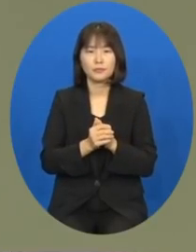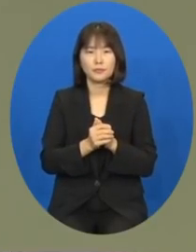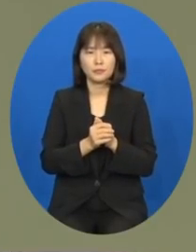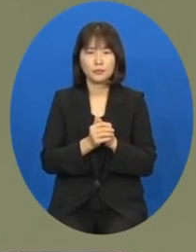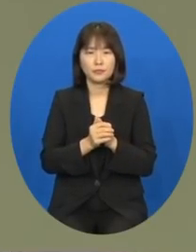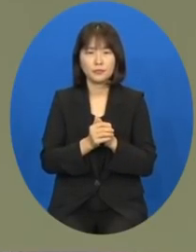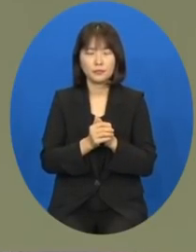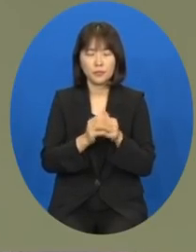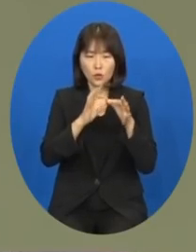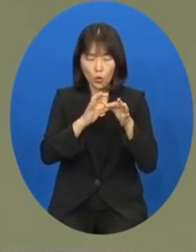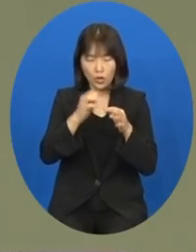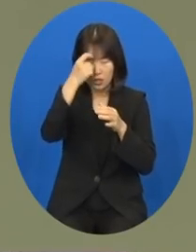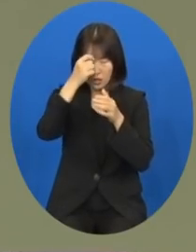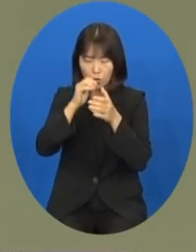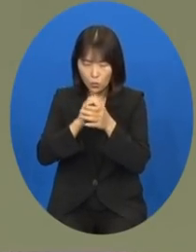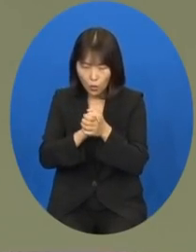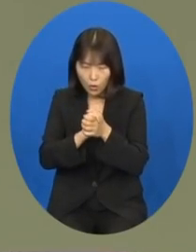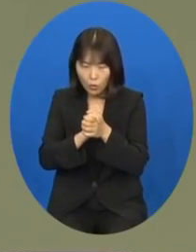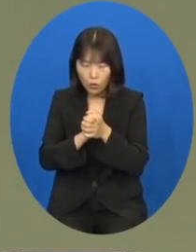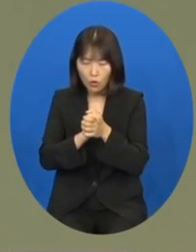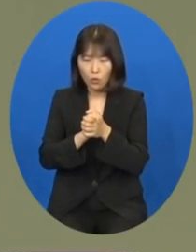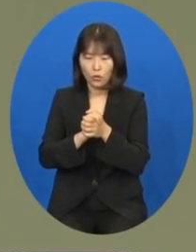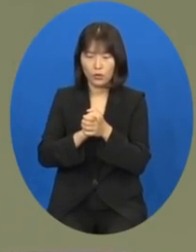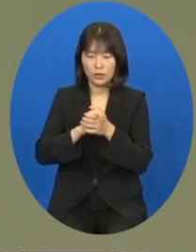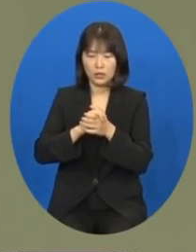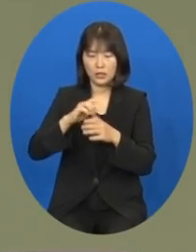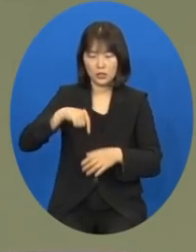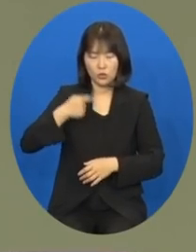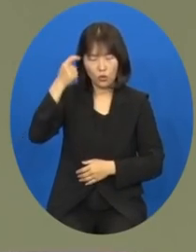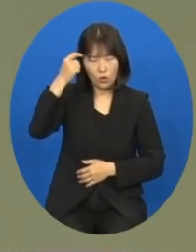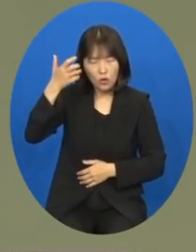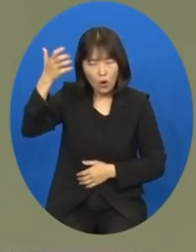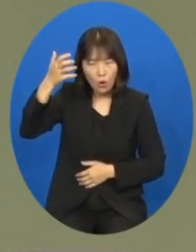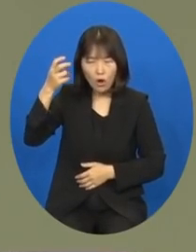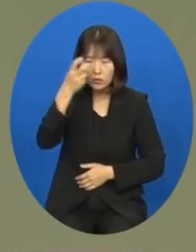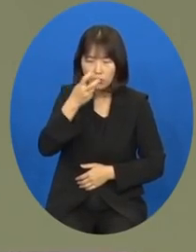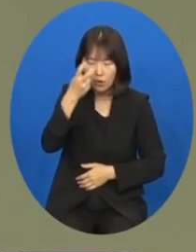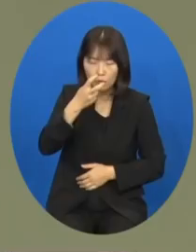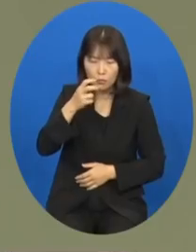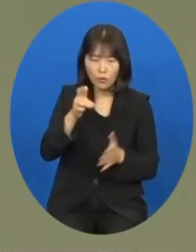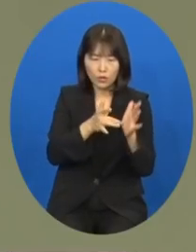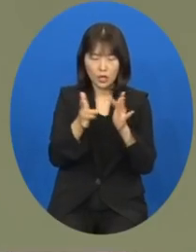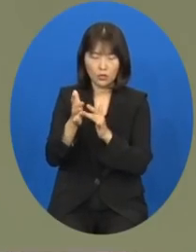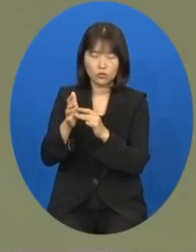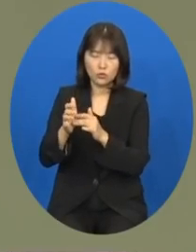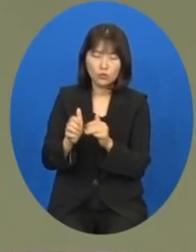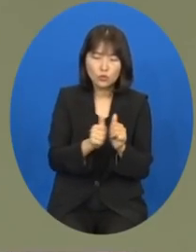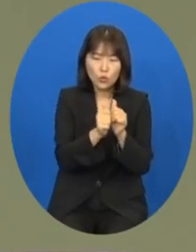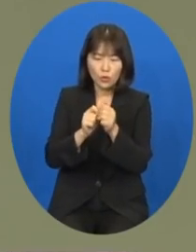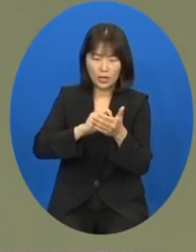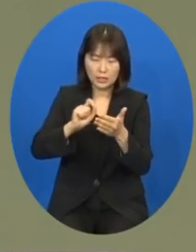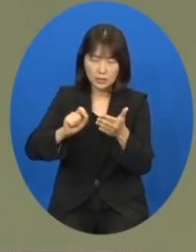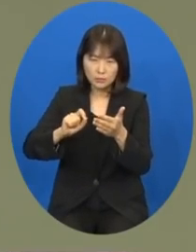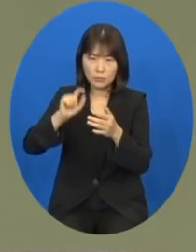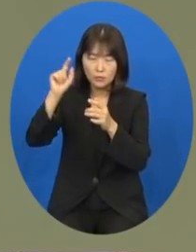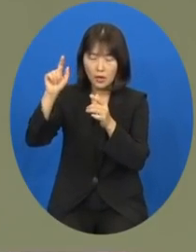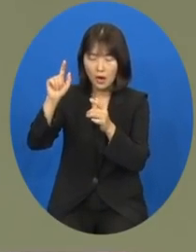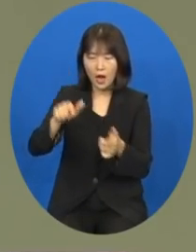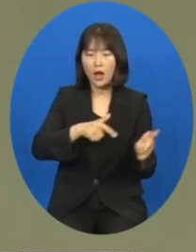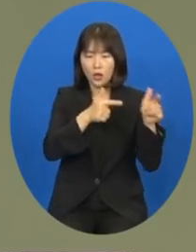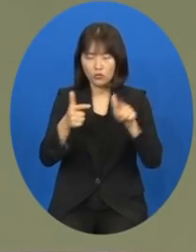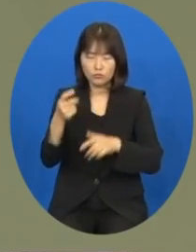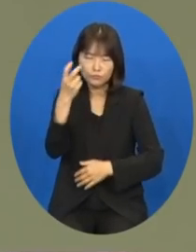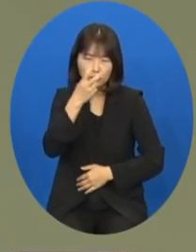가운데 우리 영혼을 점검하고 우리가 예수 동양 일기를 쓰면서 하루를 점검하는 것은 우리 영혼의